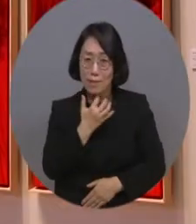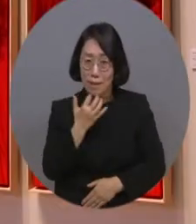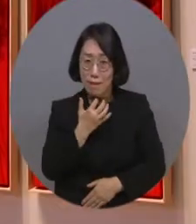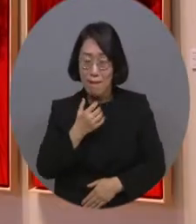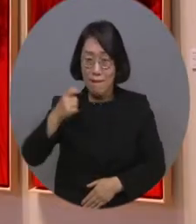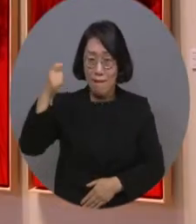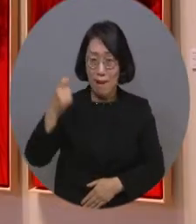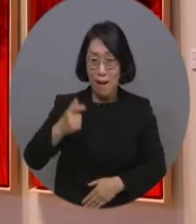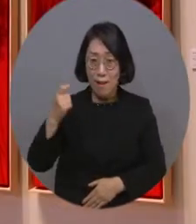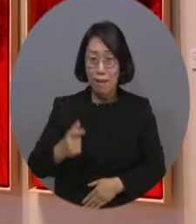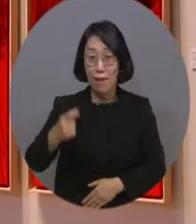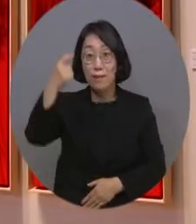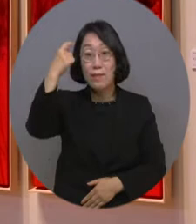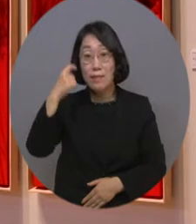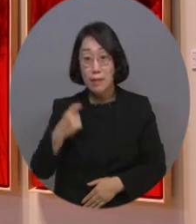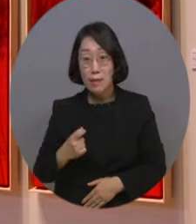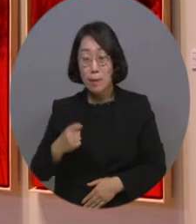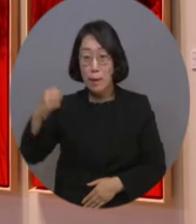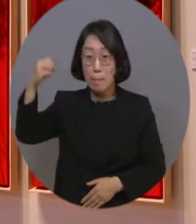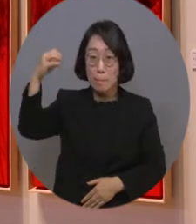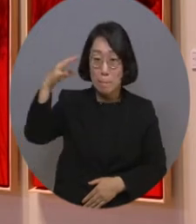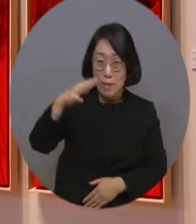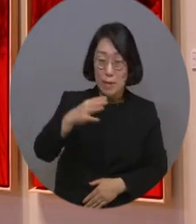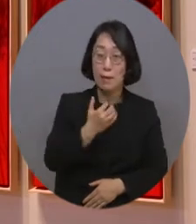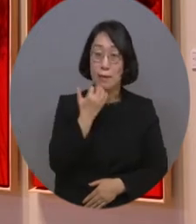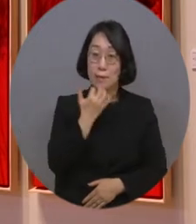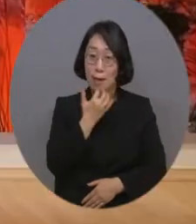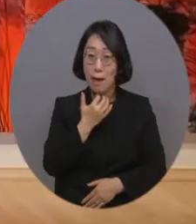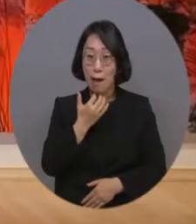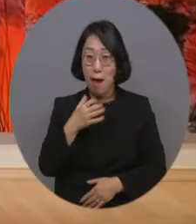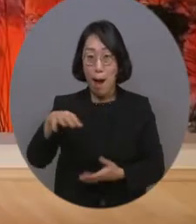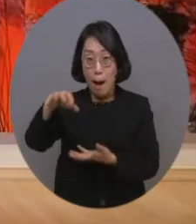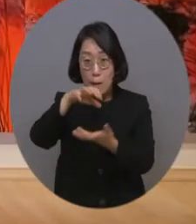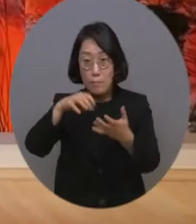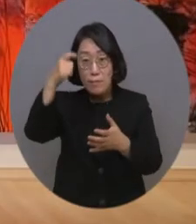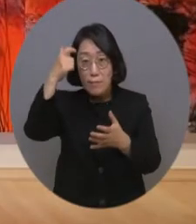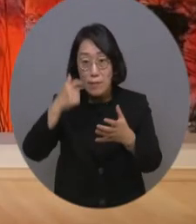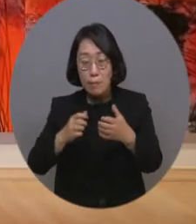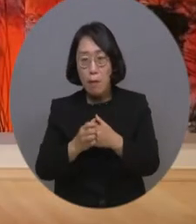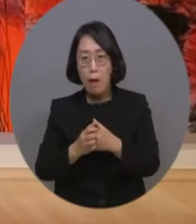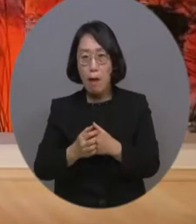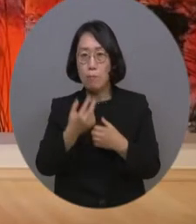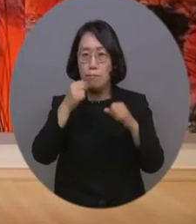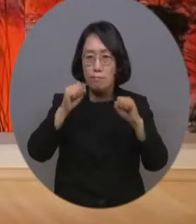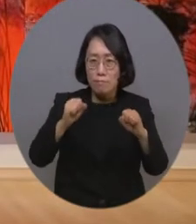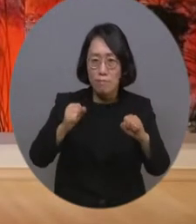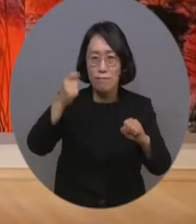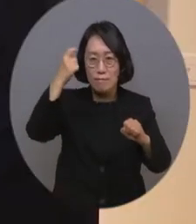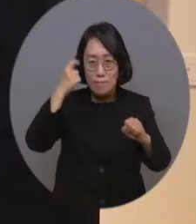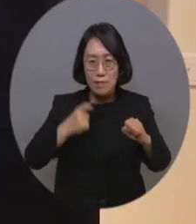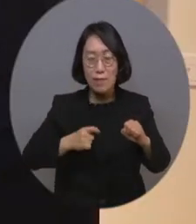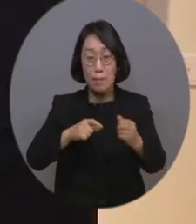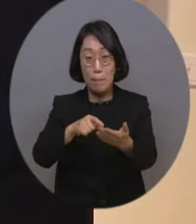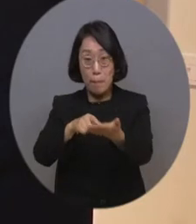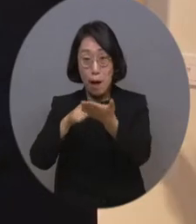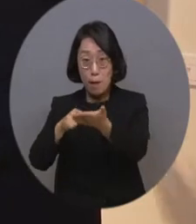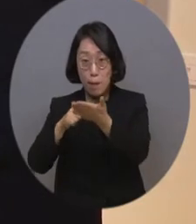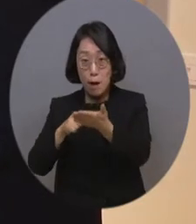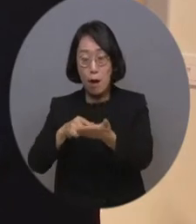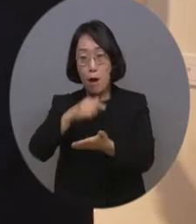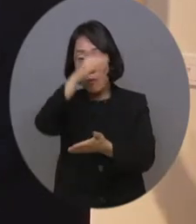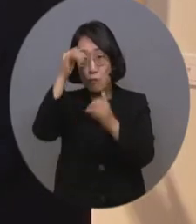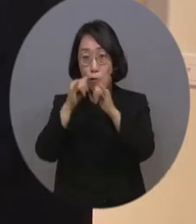역동적인 기운이 느껴지는 빛과 색의 조화를 통해 강한 생명력을 표현해낸 작품들은